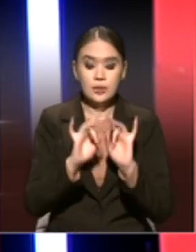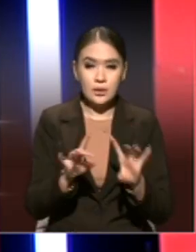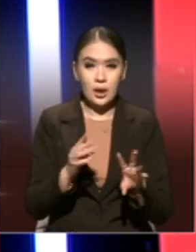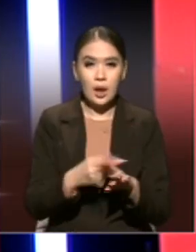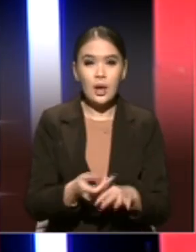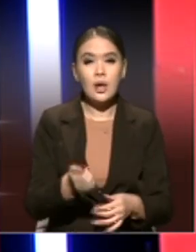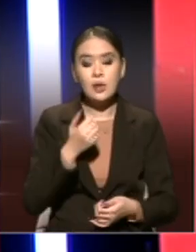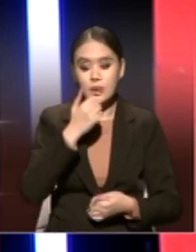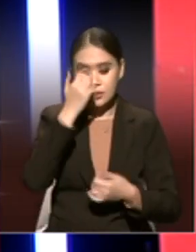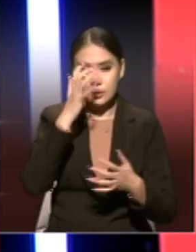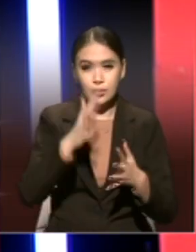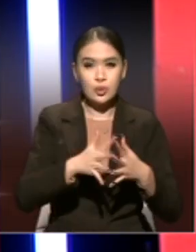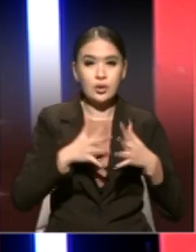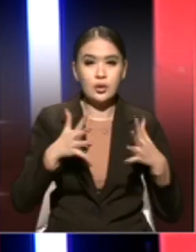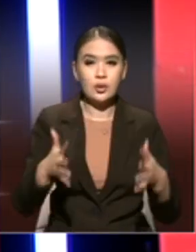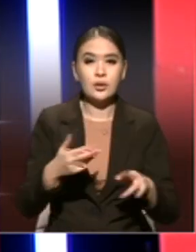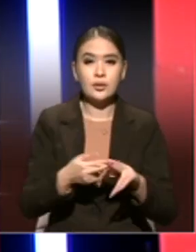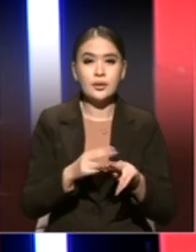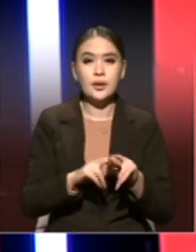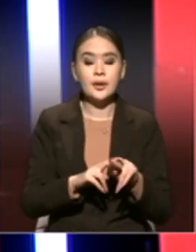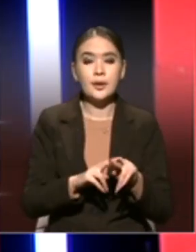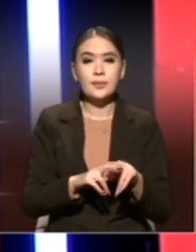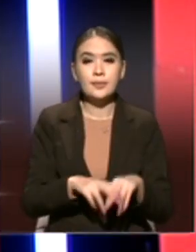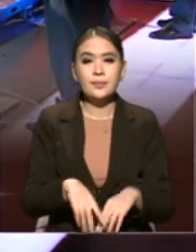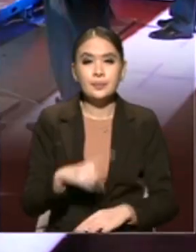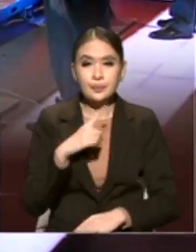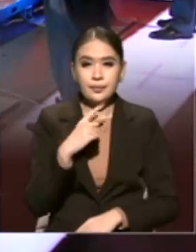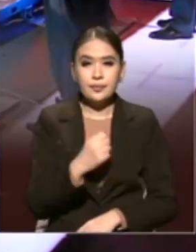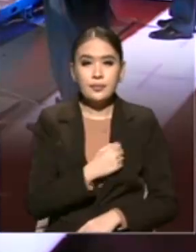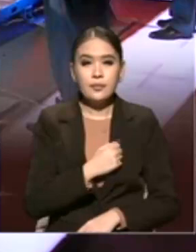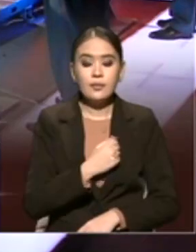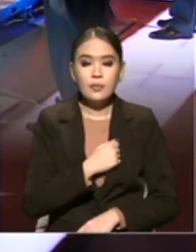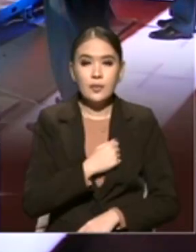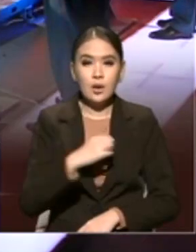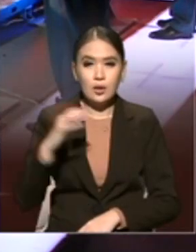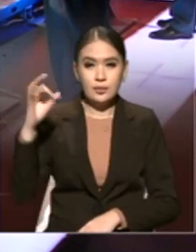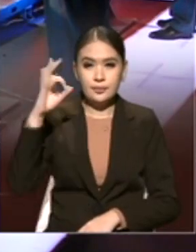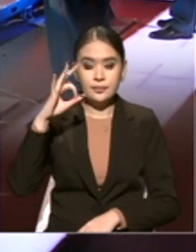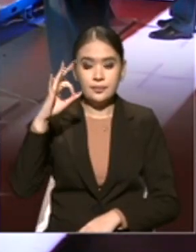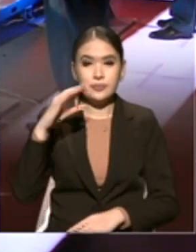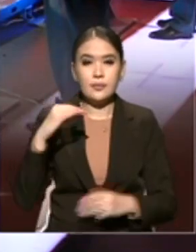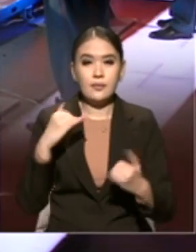үлкен отан үшін отқа түсетін азаматтар келіп отыр. Биыл